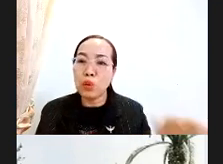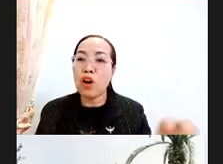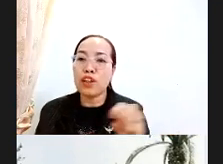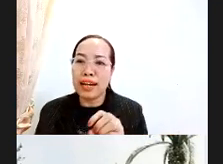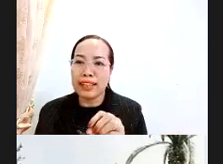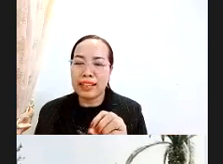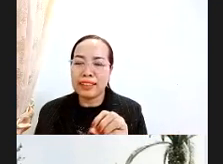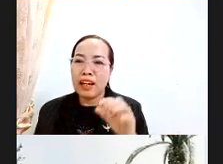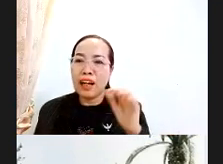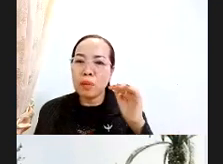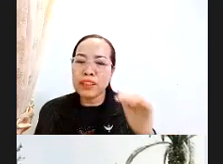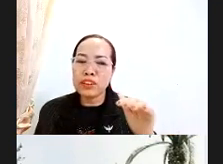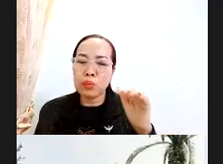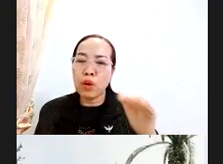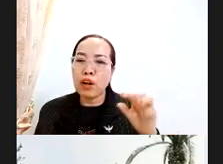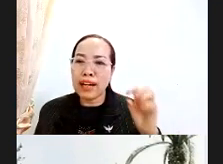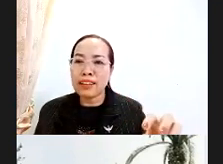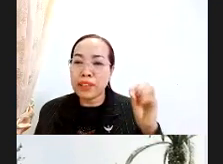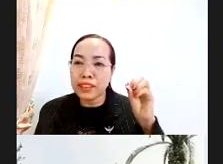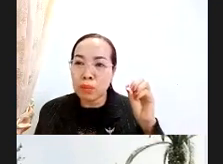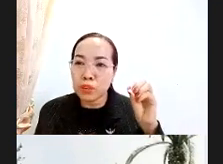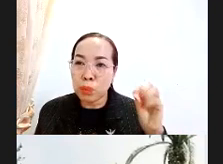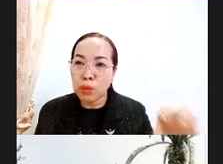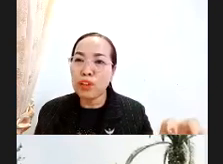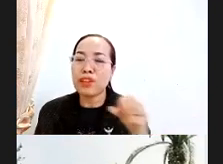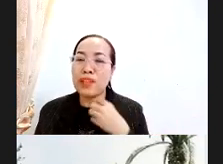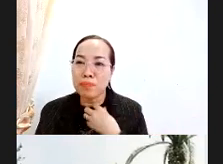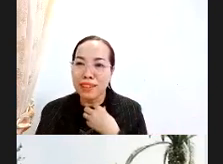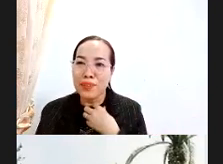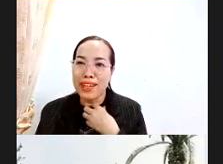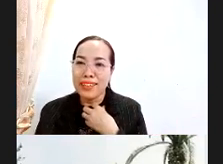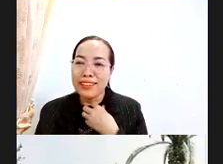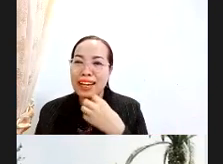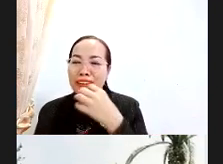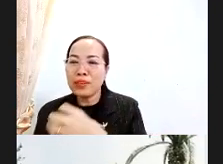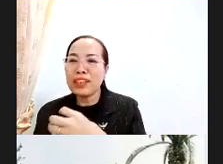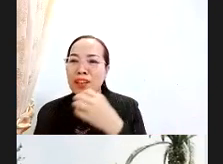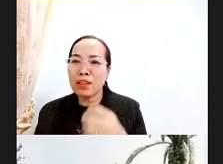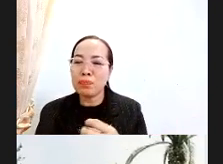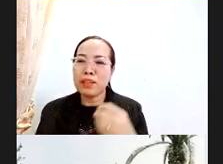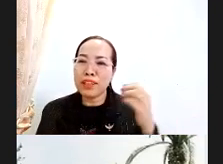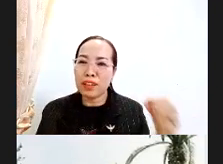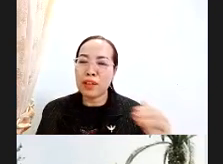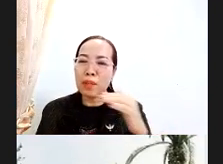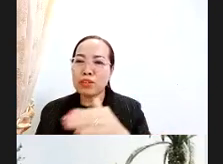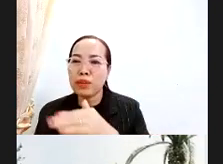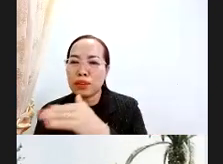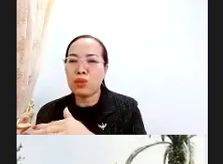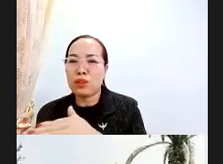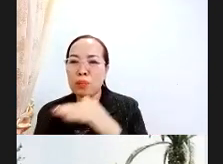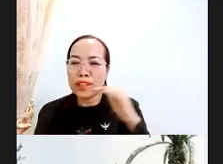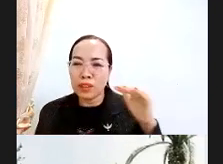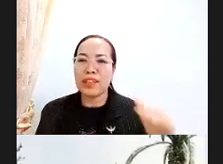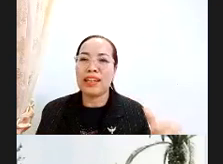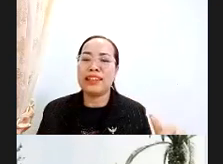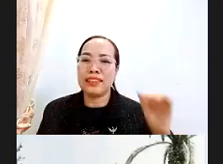từ lụa online này chả đập bê nông nhom lụa online đập bê được nhom chụp lụa nhom lại bàn lồi vậy chả chấm rớt nhóm miền tây bậc nhóm mình mau thua chấm nữa